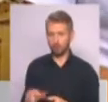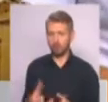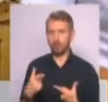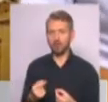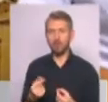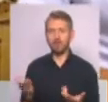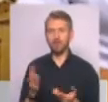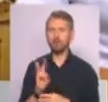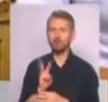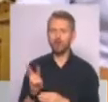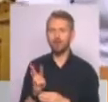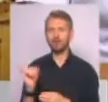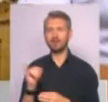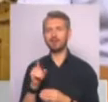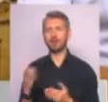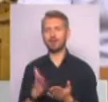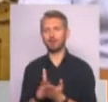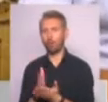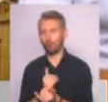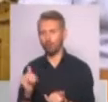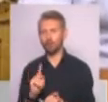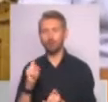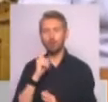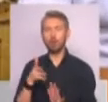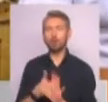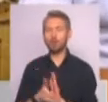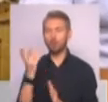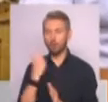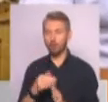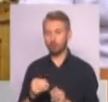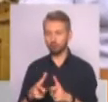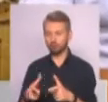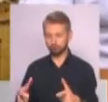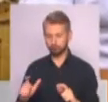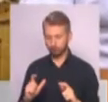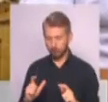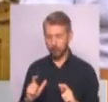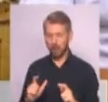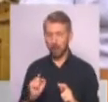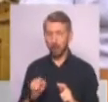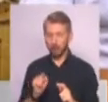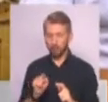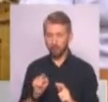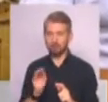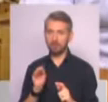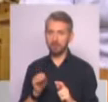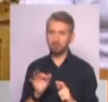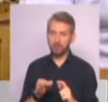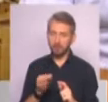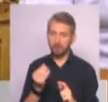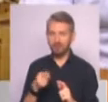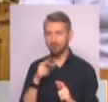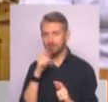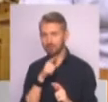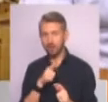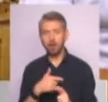На якому сайті і за які послуги? Задля того, щоб розуміти, коли приходить платіжка, чи вірно вказаний він той тариф, чи інше, бо знову ж таки,